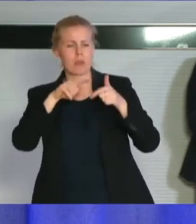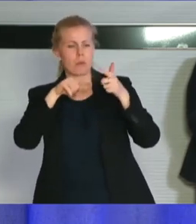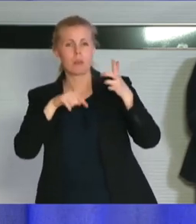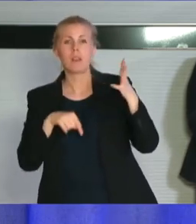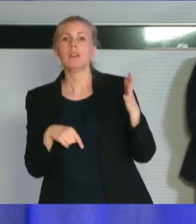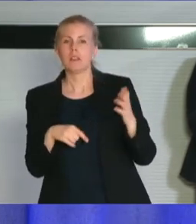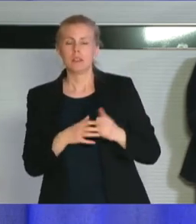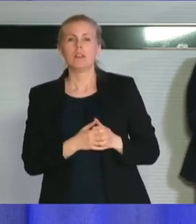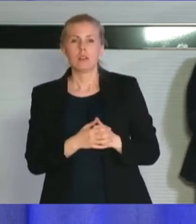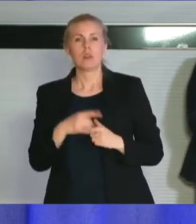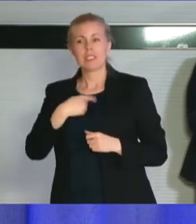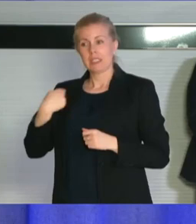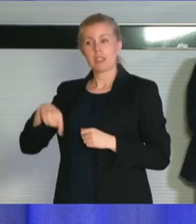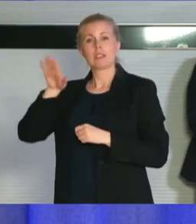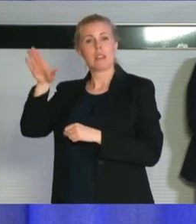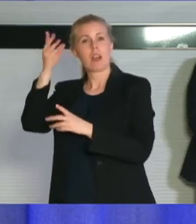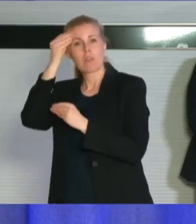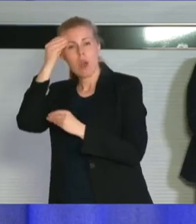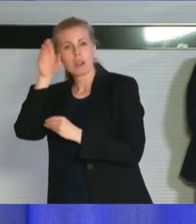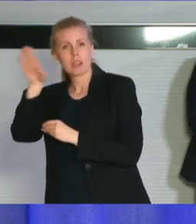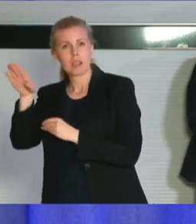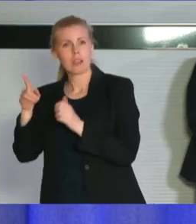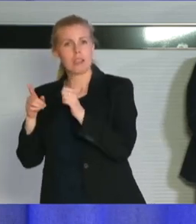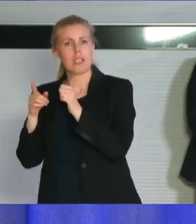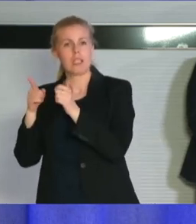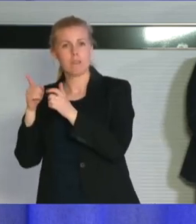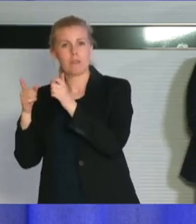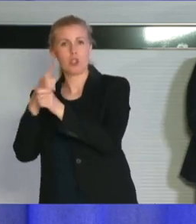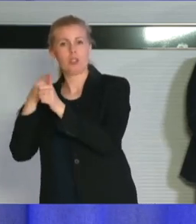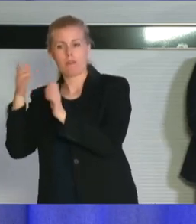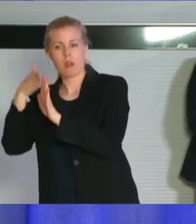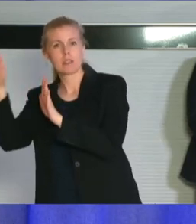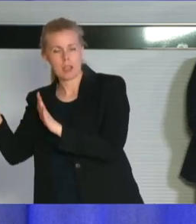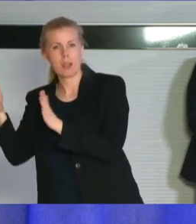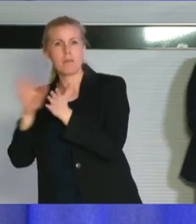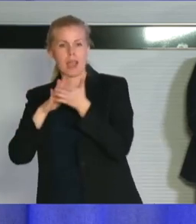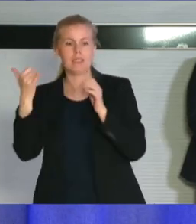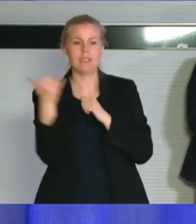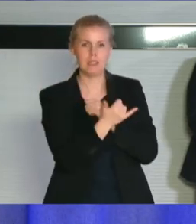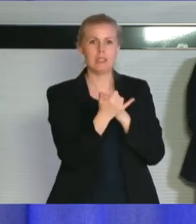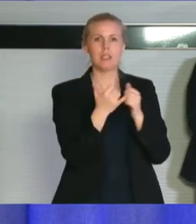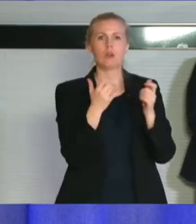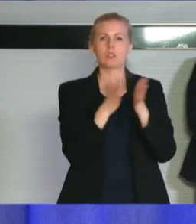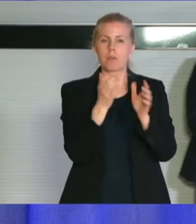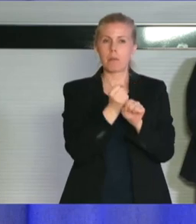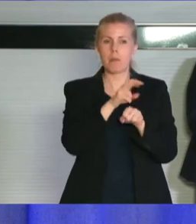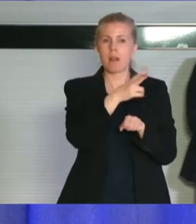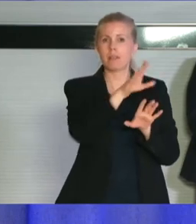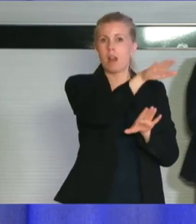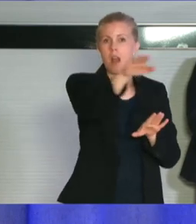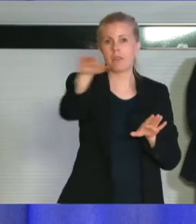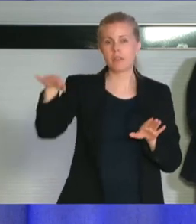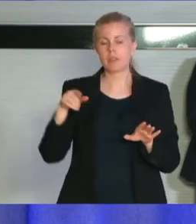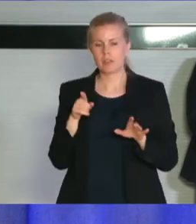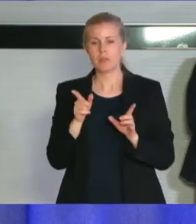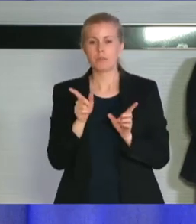Det betyr jo at Kinas erfaringer som var i første fase kommer inn i et system sammen med det vi ser fra andre land. Det gir oss jo mye bedre